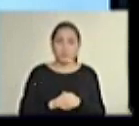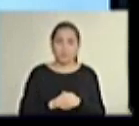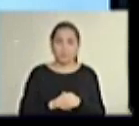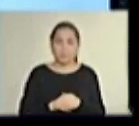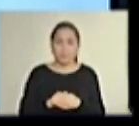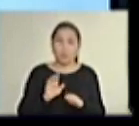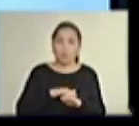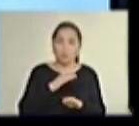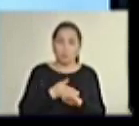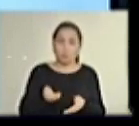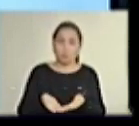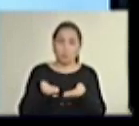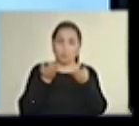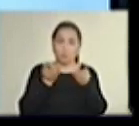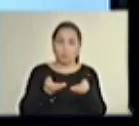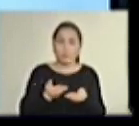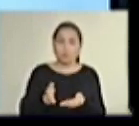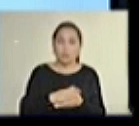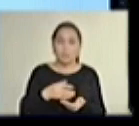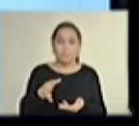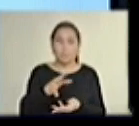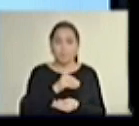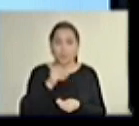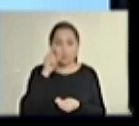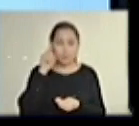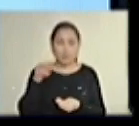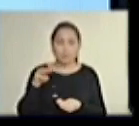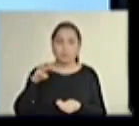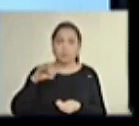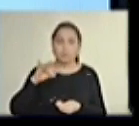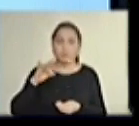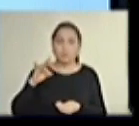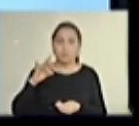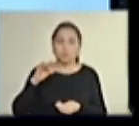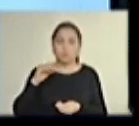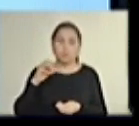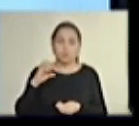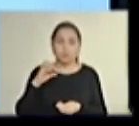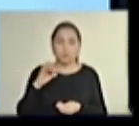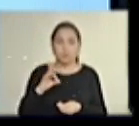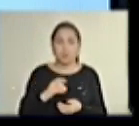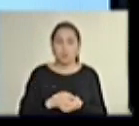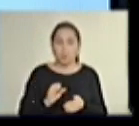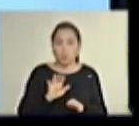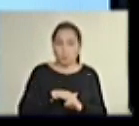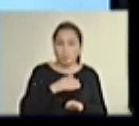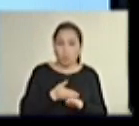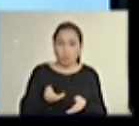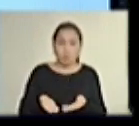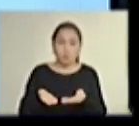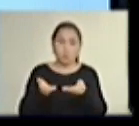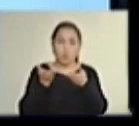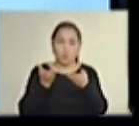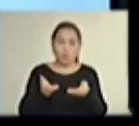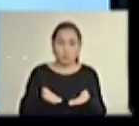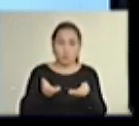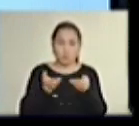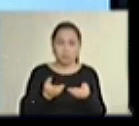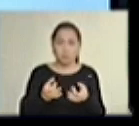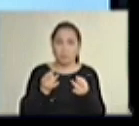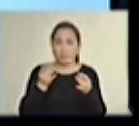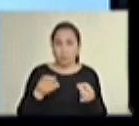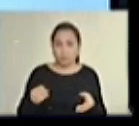yuqoriga ko'tarishgan. Albatta, biz bilamizki, Misr piramidalarini qurishda ham o'sha yuklarni yuqoriga ko'tarishda